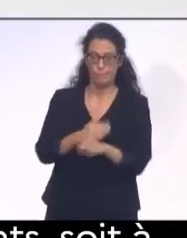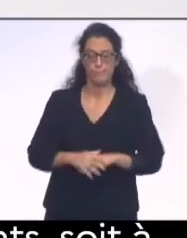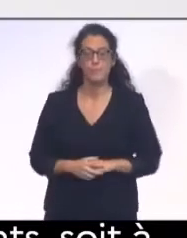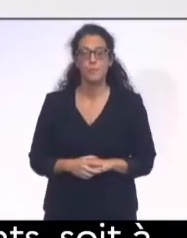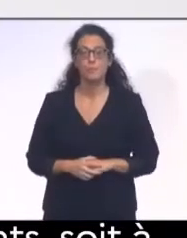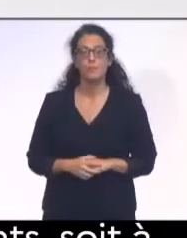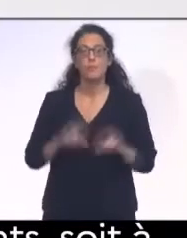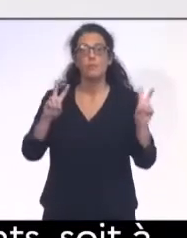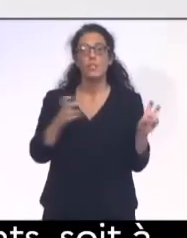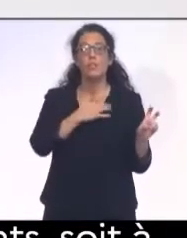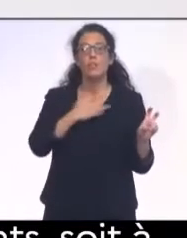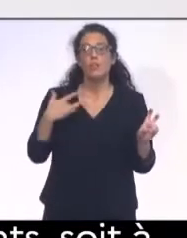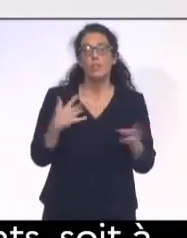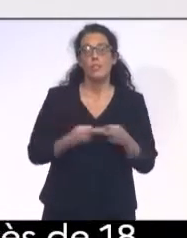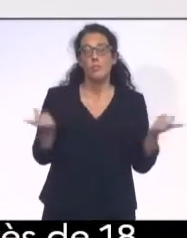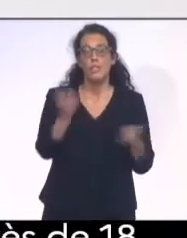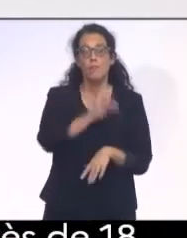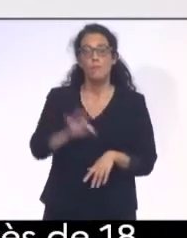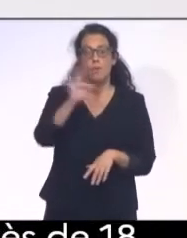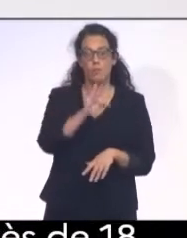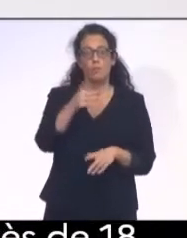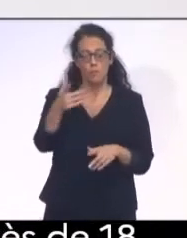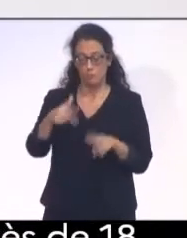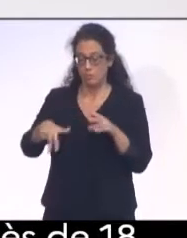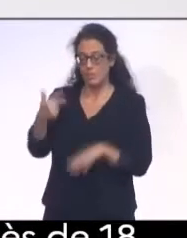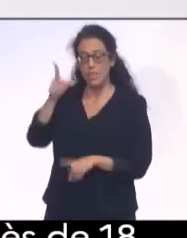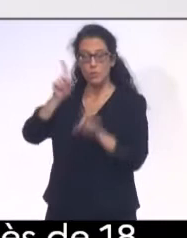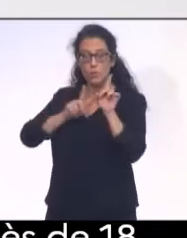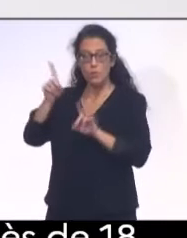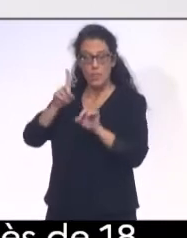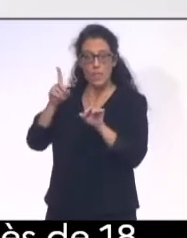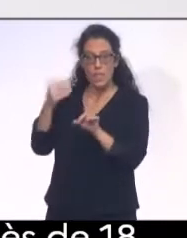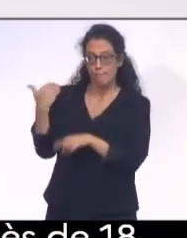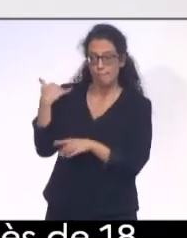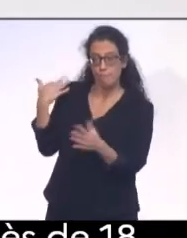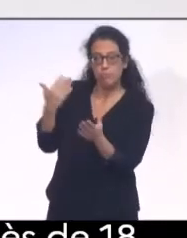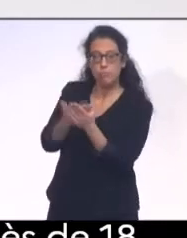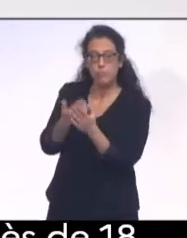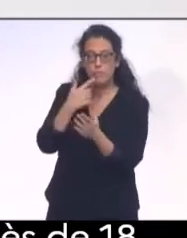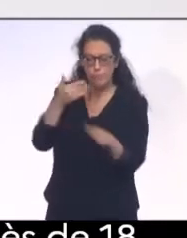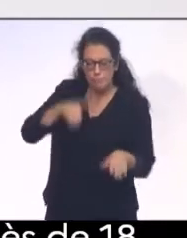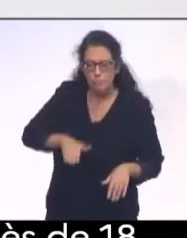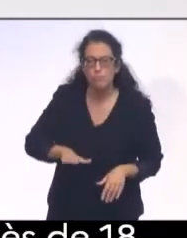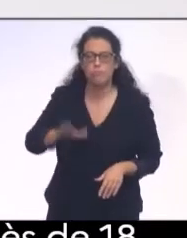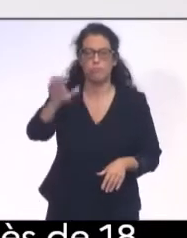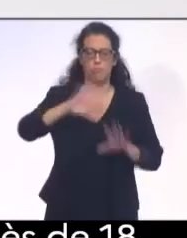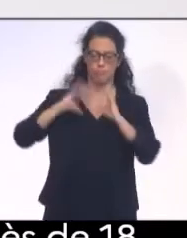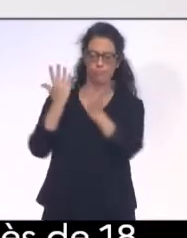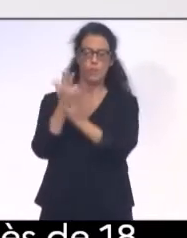publique France m'a indiqué que depuis le 13 juillet, c'est-à-dire depuis le rebond épidémique, 39 décès étaient